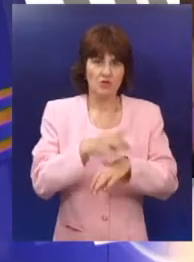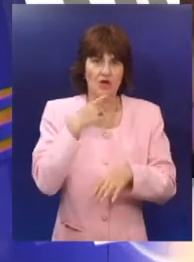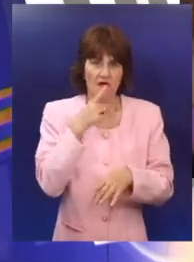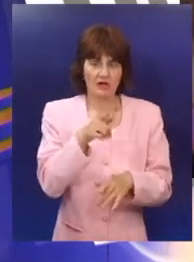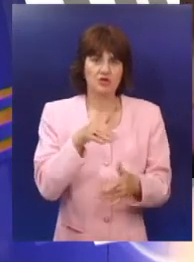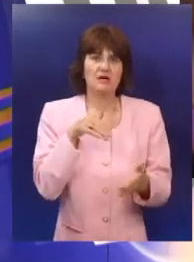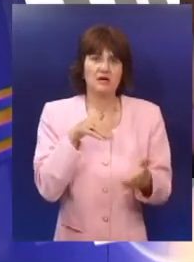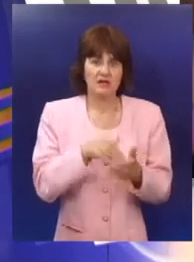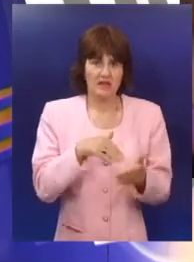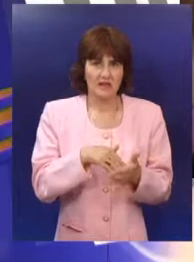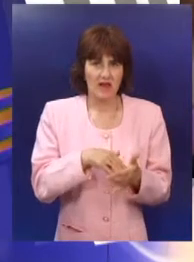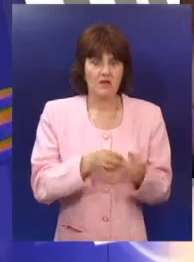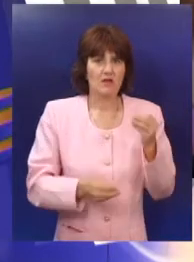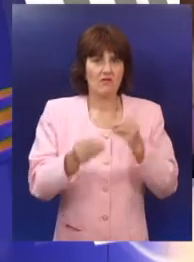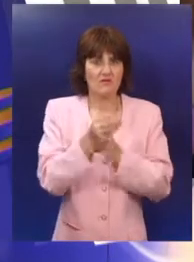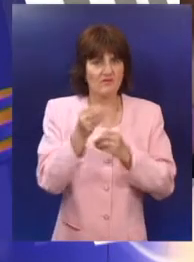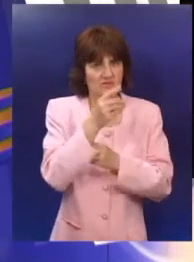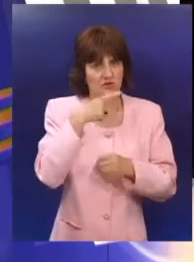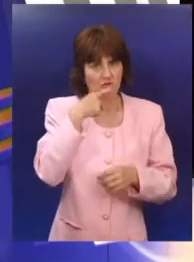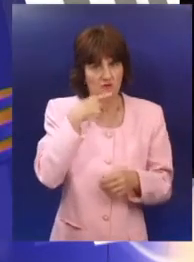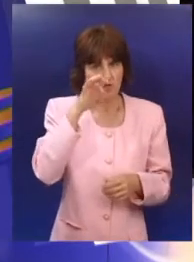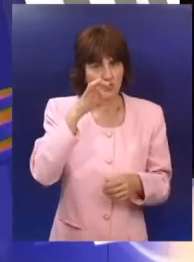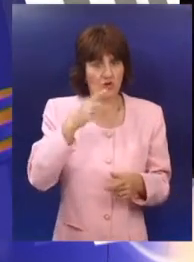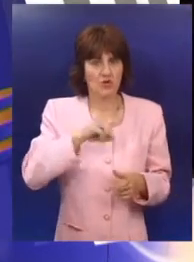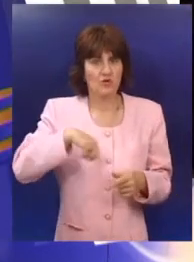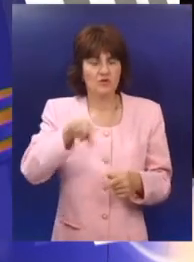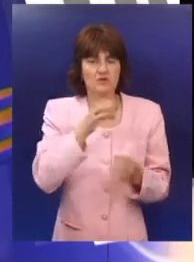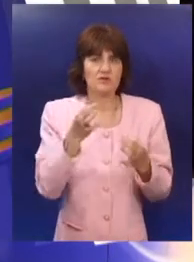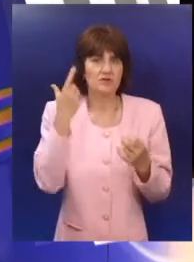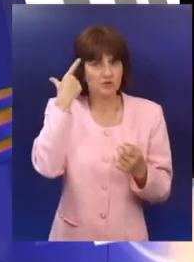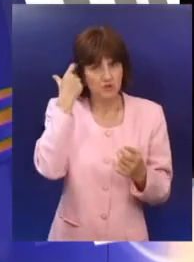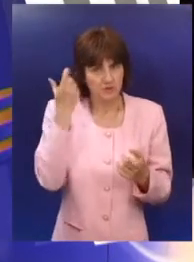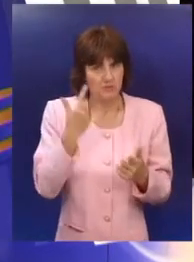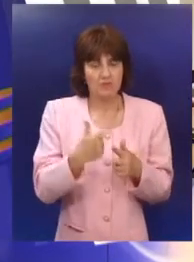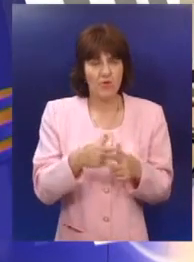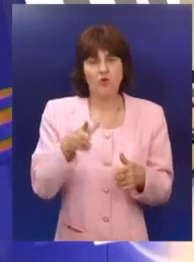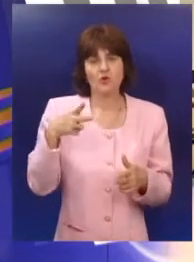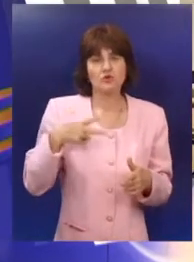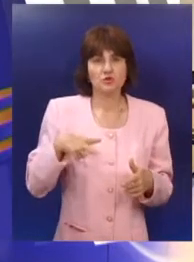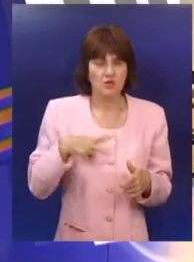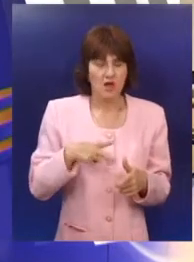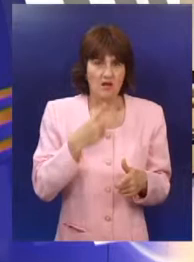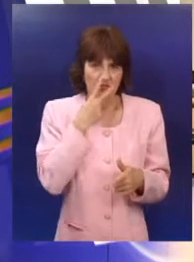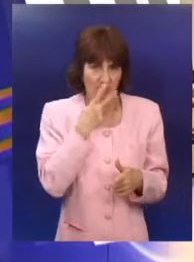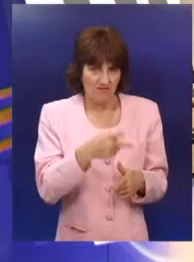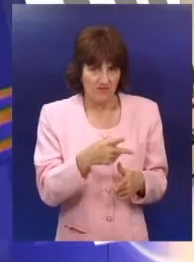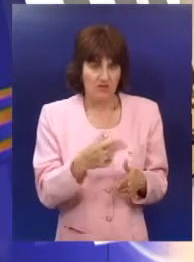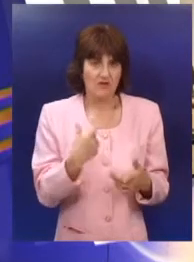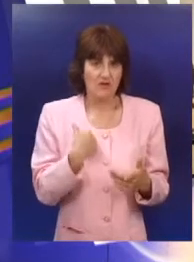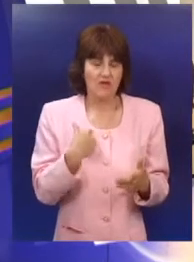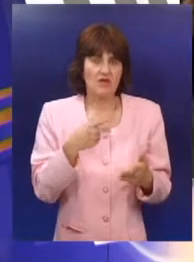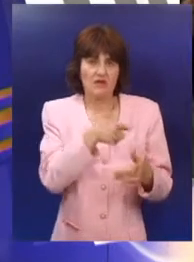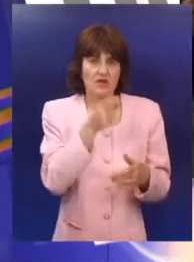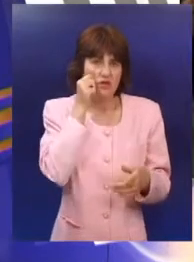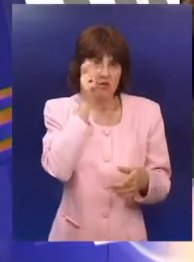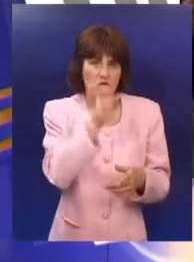razbiti zabludu da o temi samoubistva ne treba govoriti. Bitno je primetiti da osoba ima želju da sebi oduzme život jer se ona